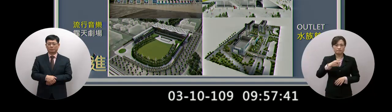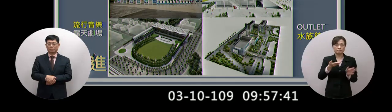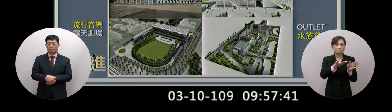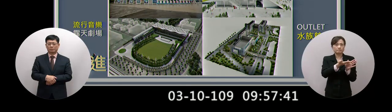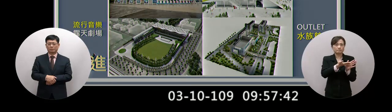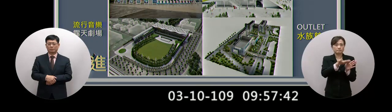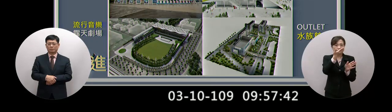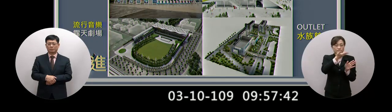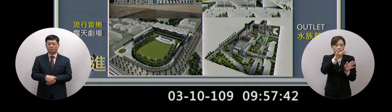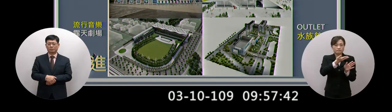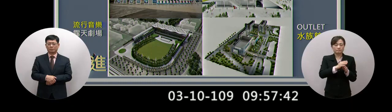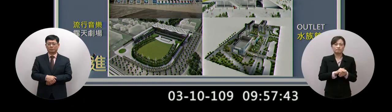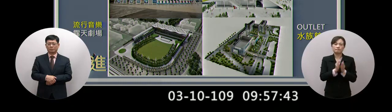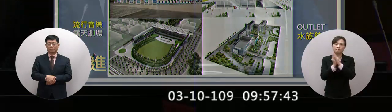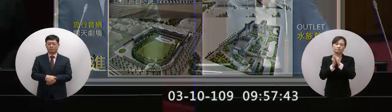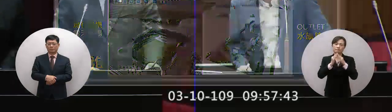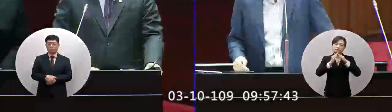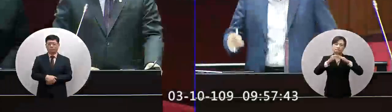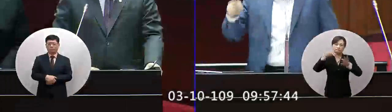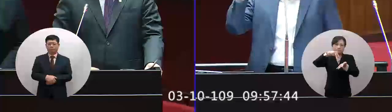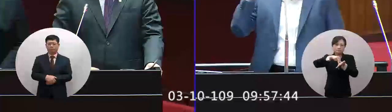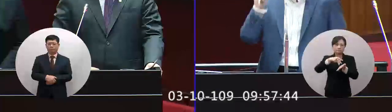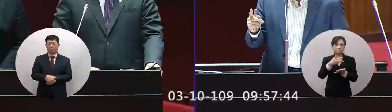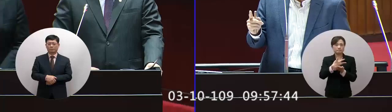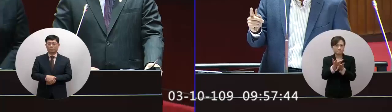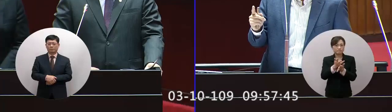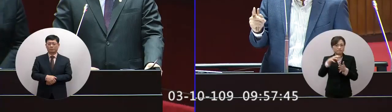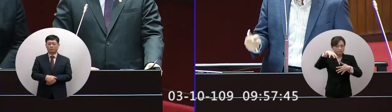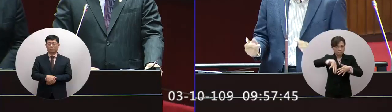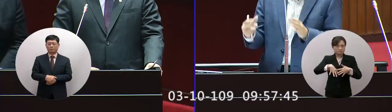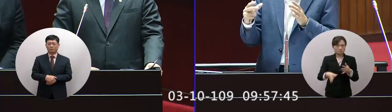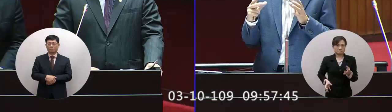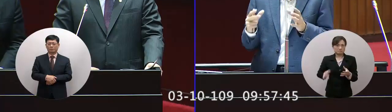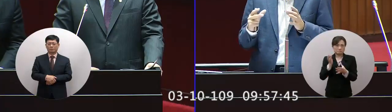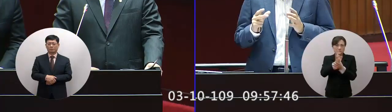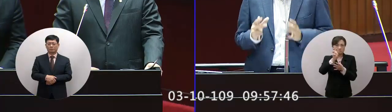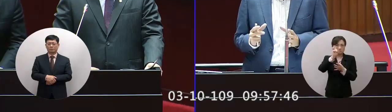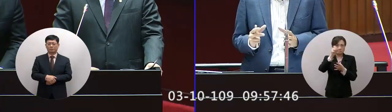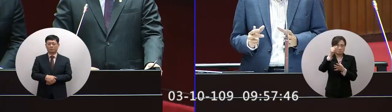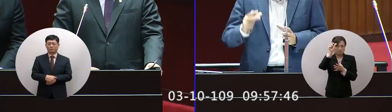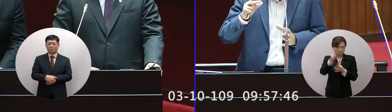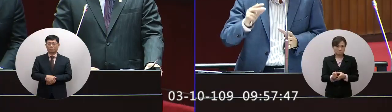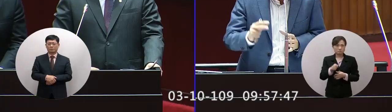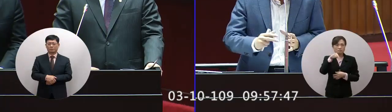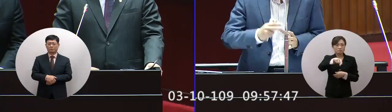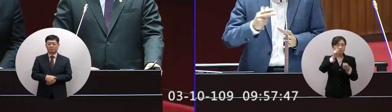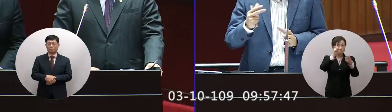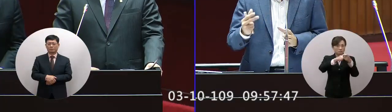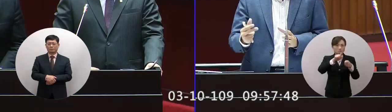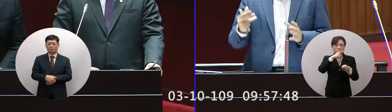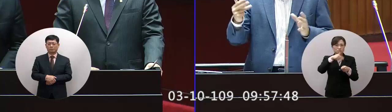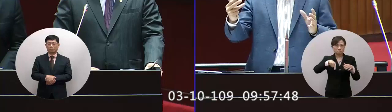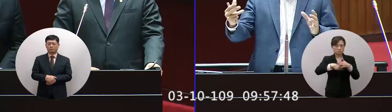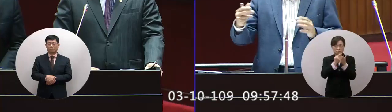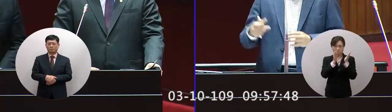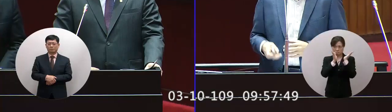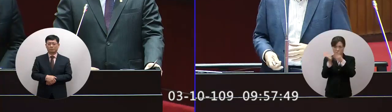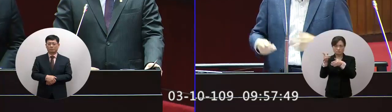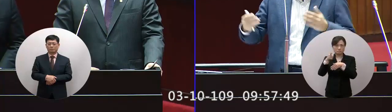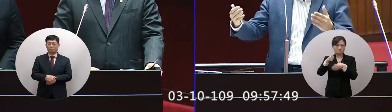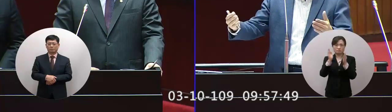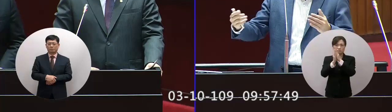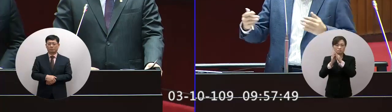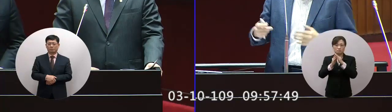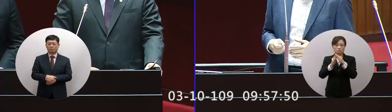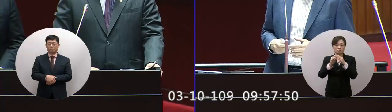园市立美术馆投资的大概35亿，因为目标不是光给桃园人自己看，南来北往的乡亲